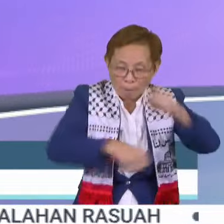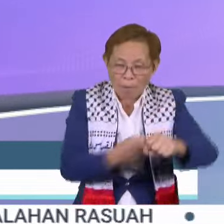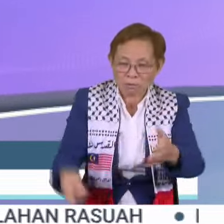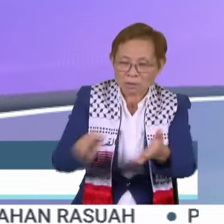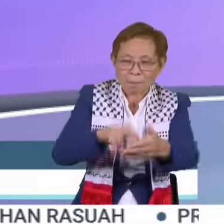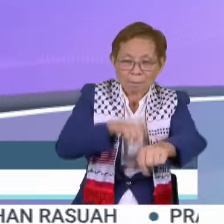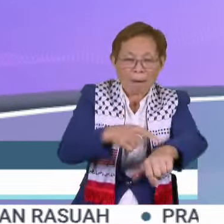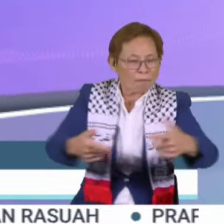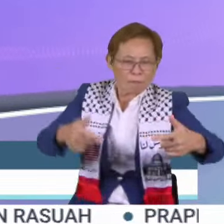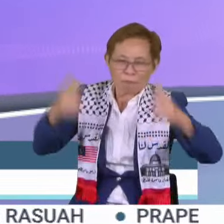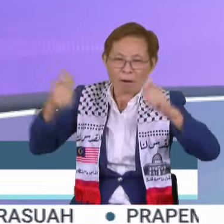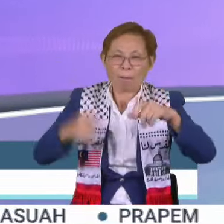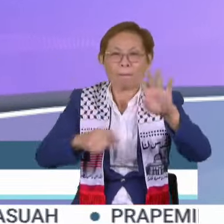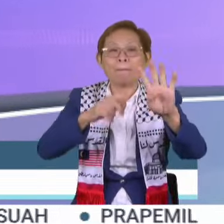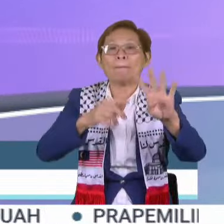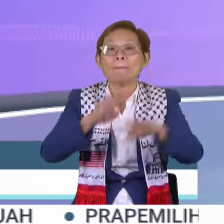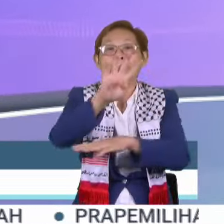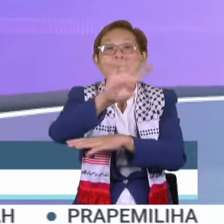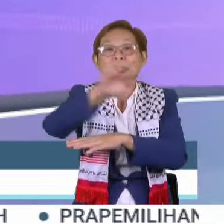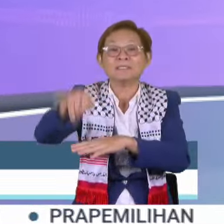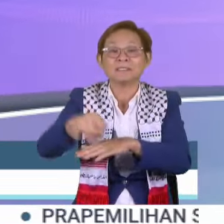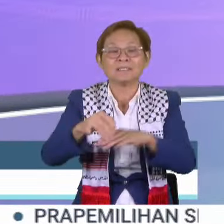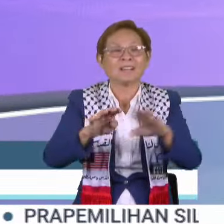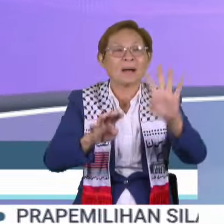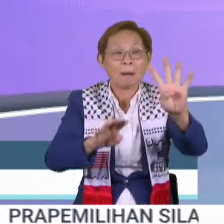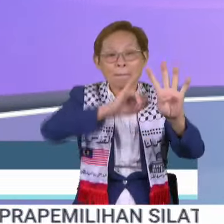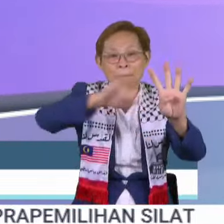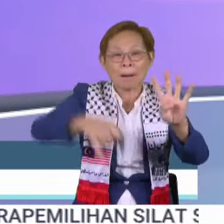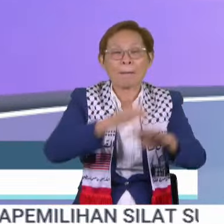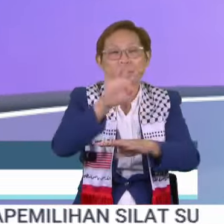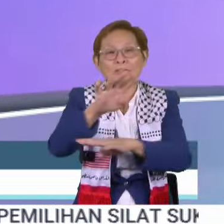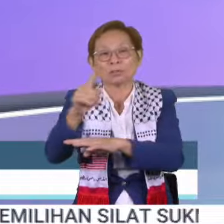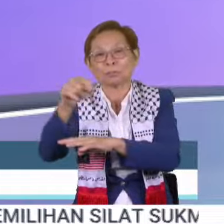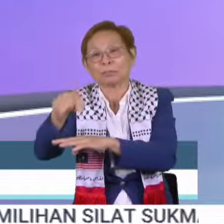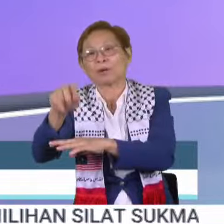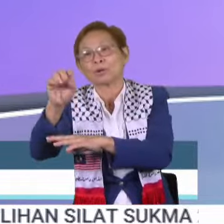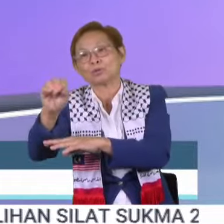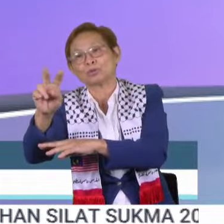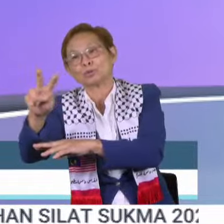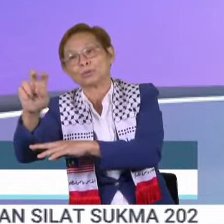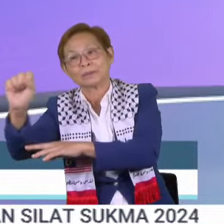catatan masa terpantas 4 jam 41.02 saat.